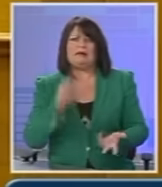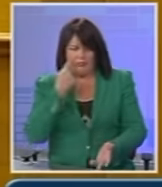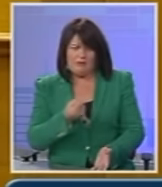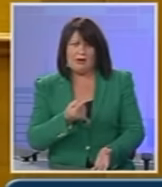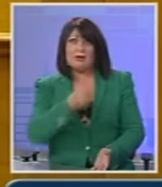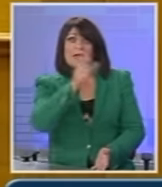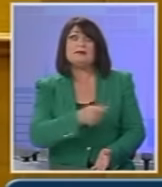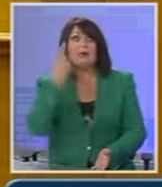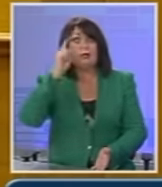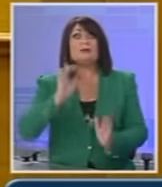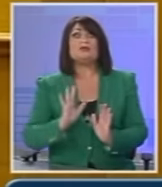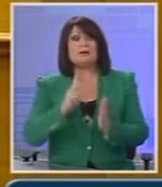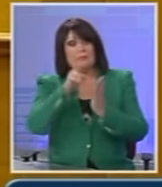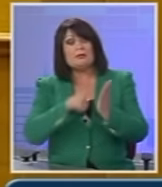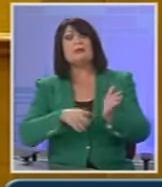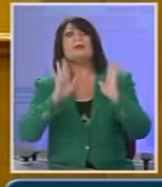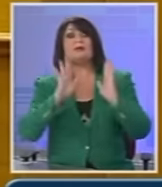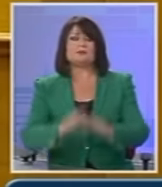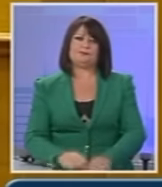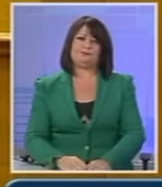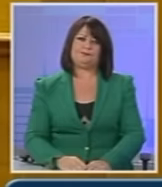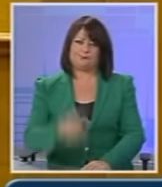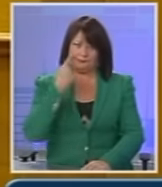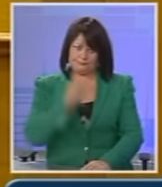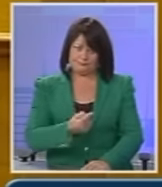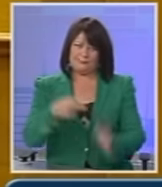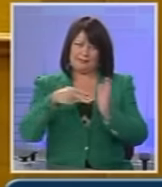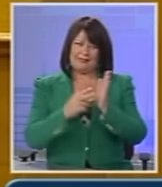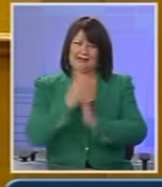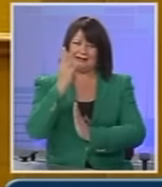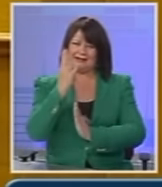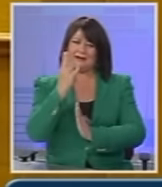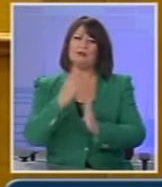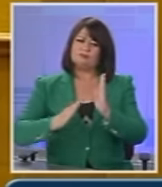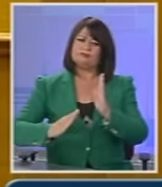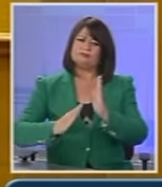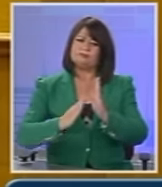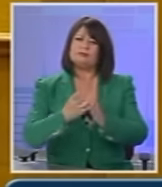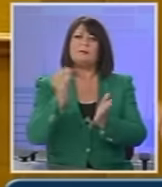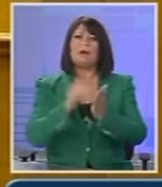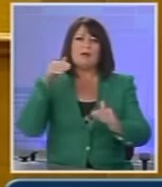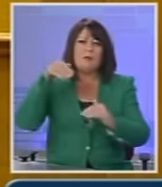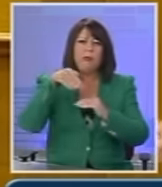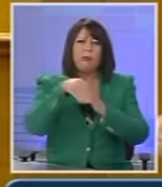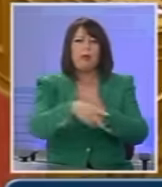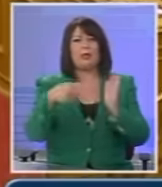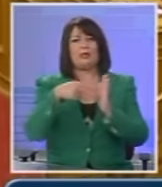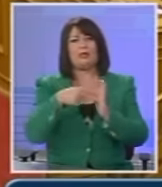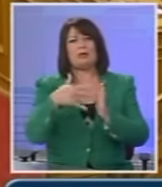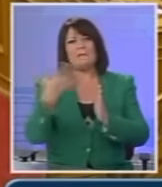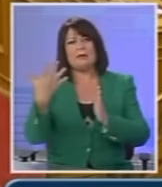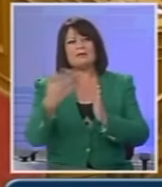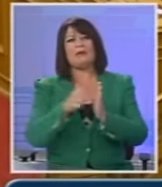του προϋπολογισμού ότι μετά το θετικό ρυθμό που είχαμε το 2014, η χώρα επιστρέφει στην ύφεση και το 2015 και το